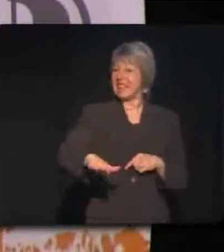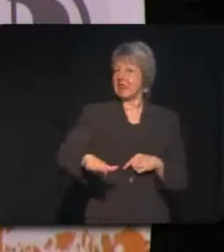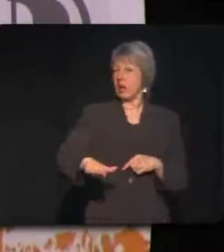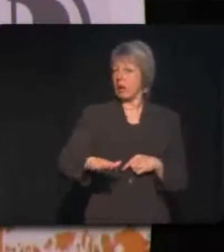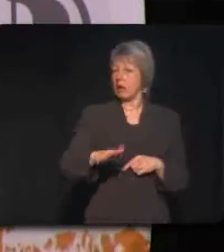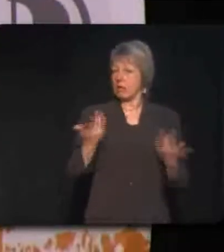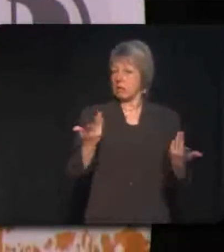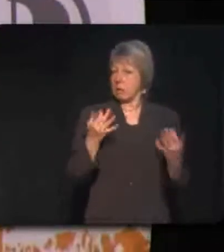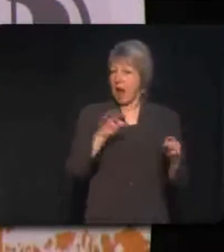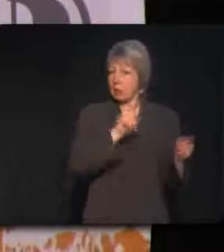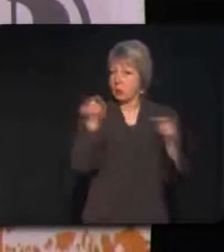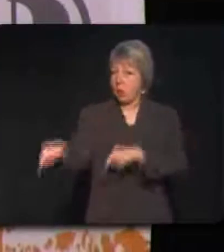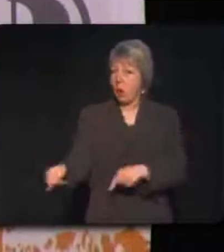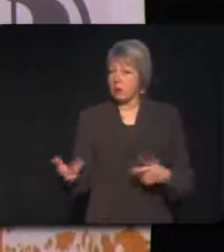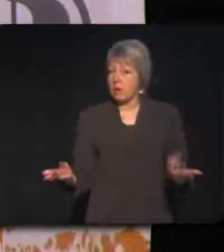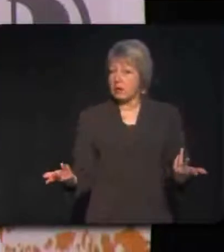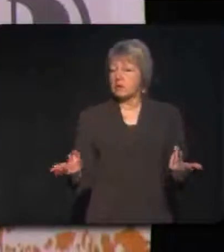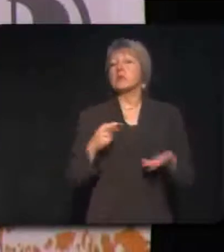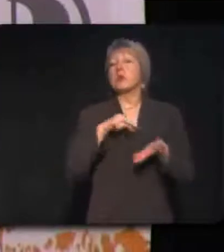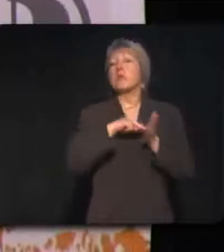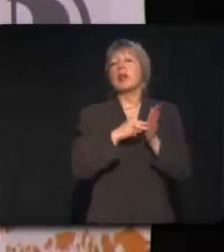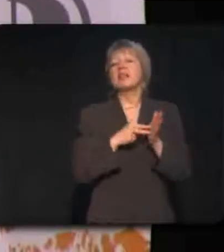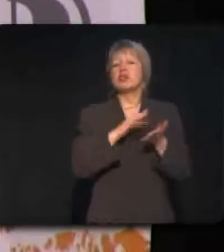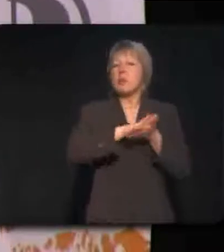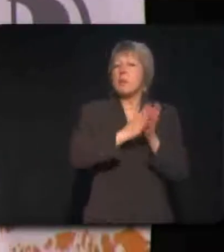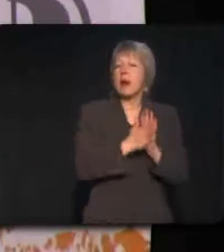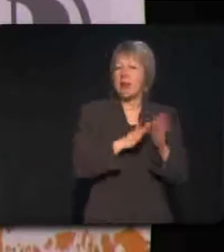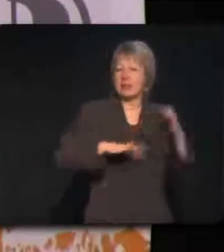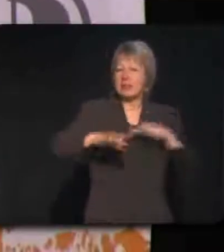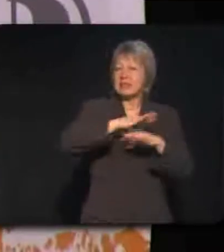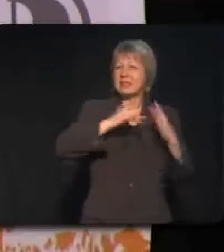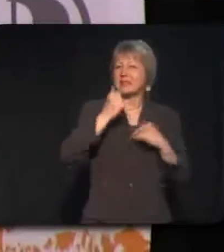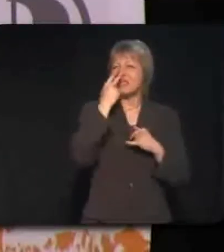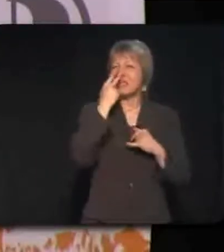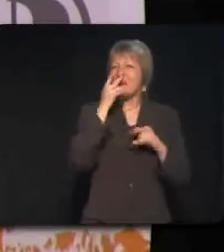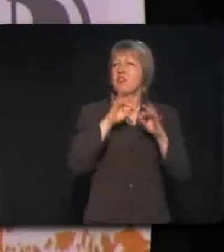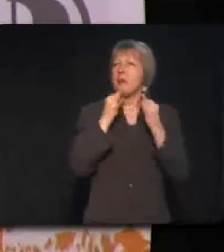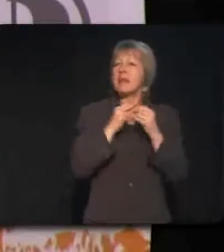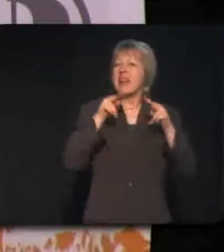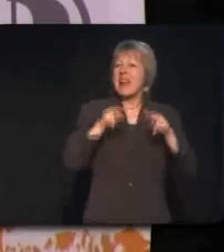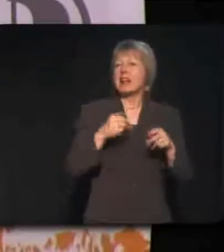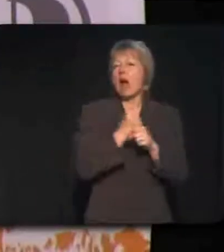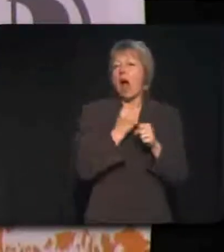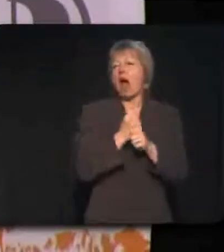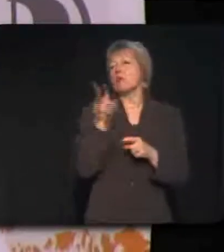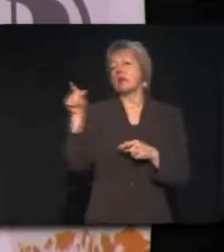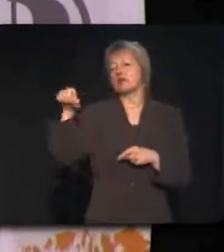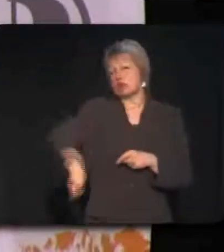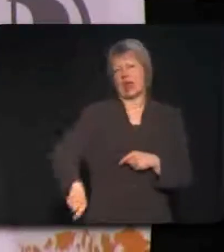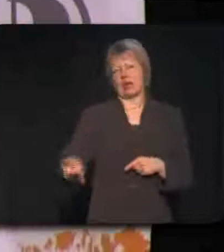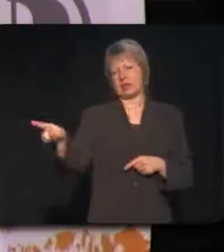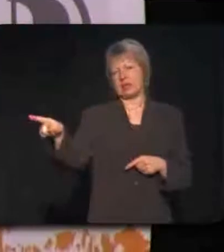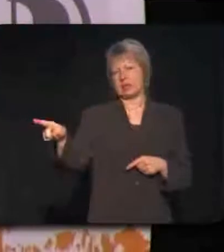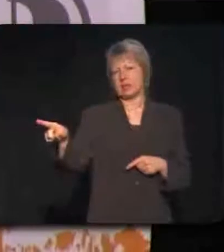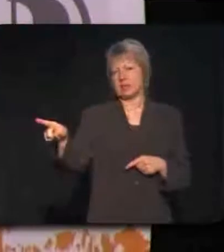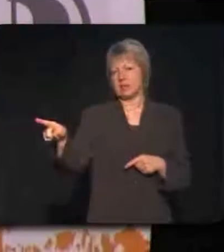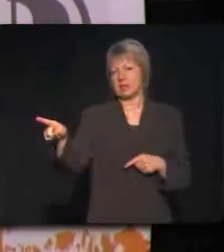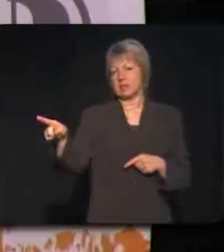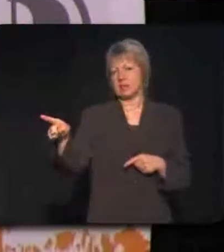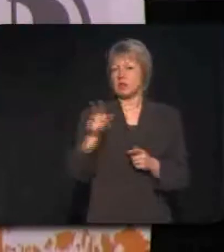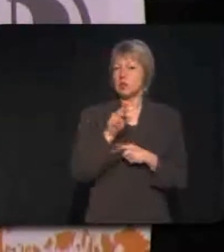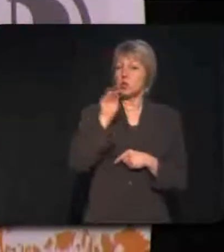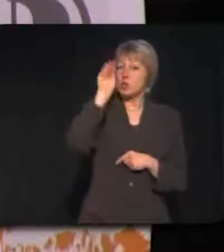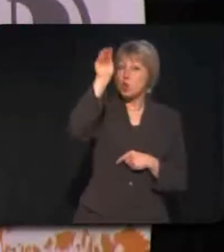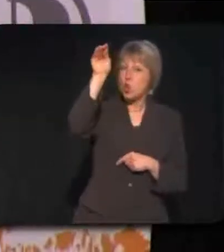in der politischen Praxis zeigen sie beim familiengerechten Arbeiten eine Bruchlandung die Zukunft Liebe